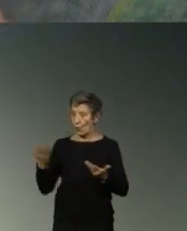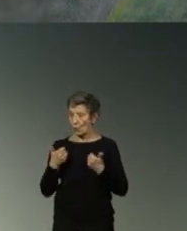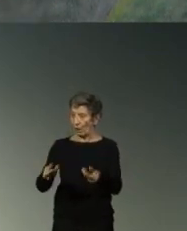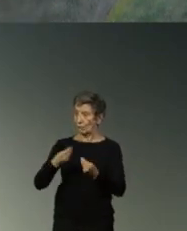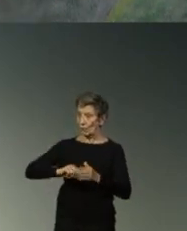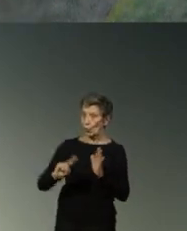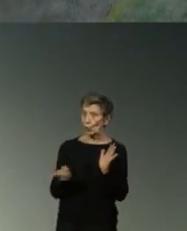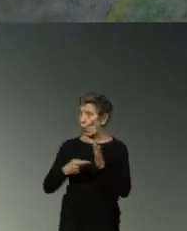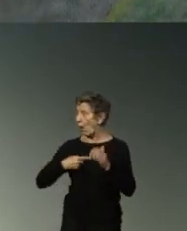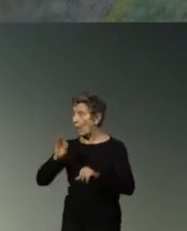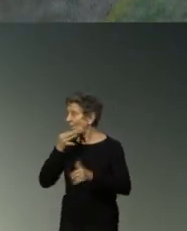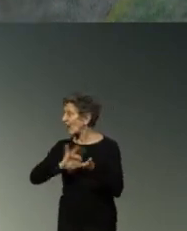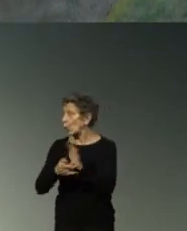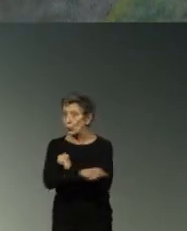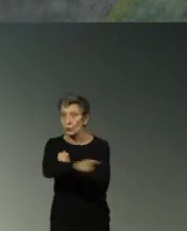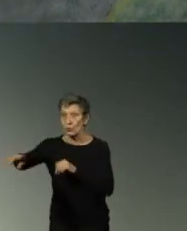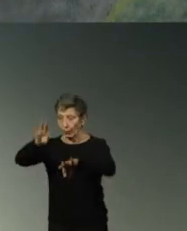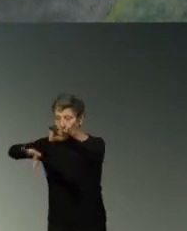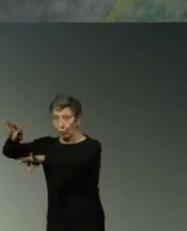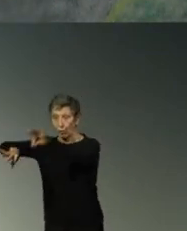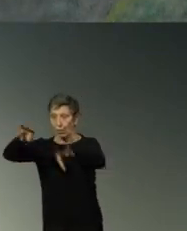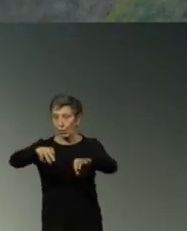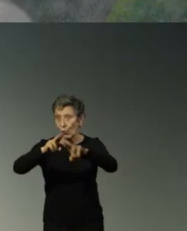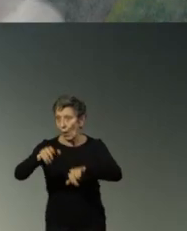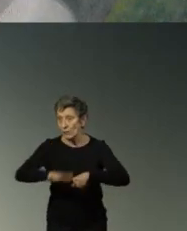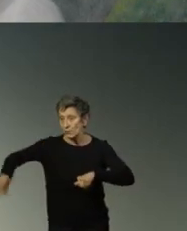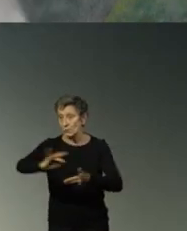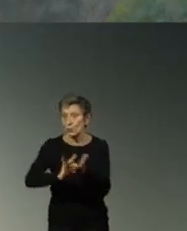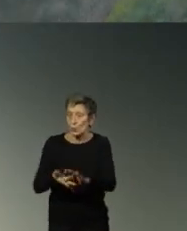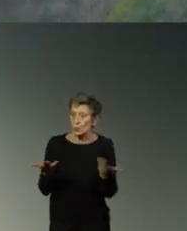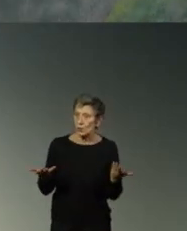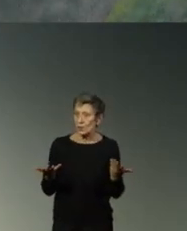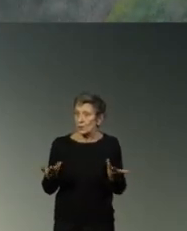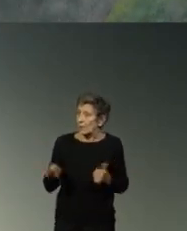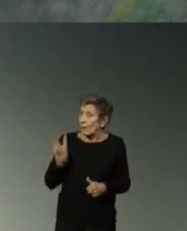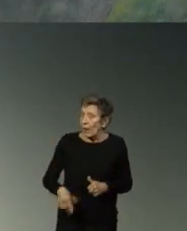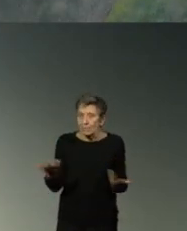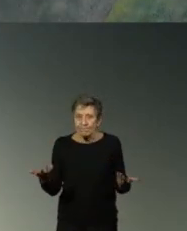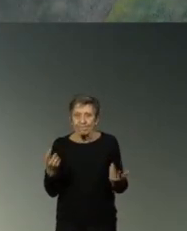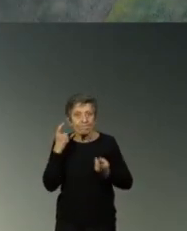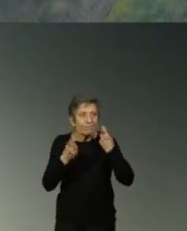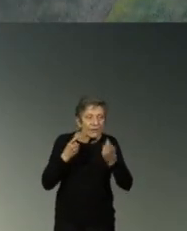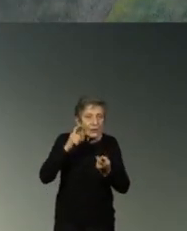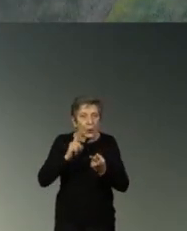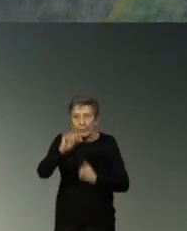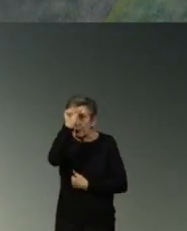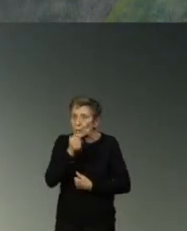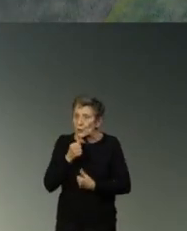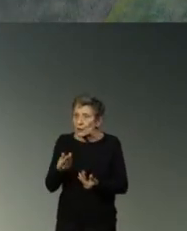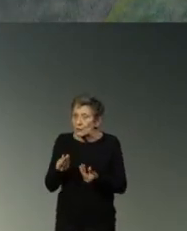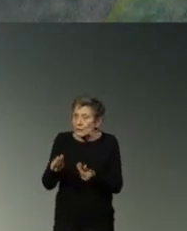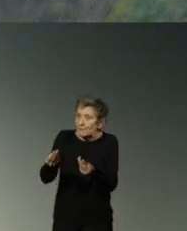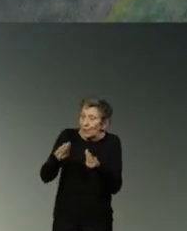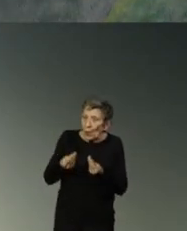droit de disposer de tout le reste. Et donc, pour moi, le questionnement sur le musée était une espèce de